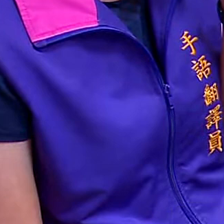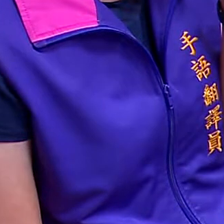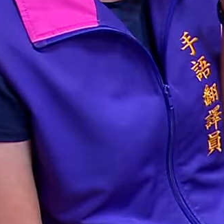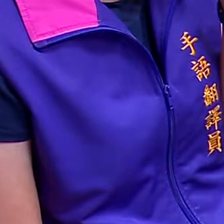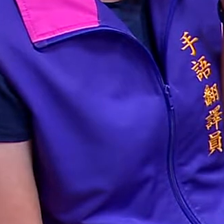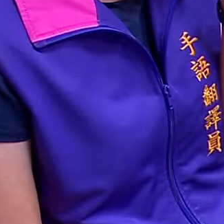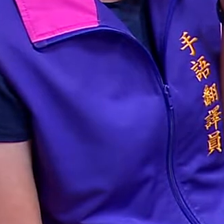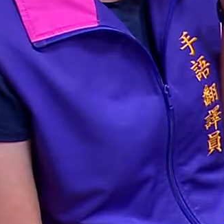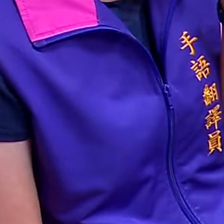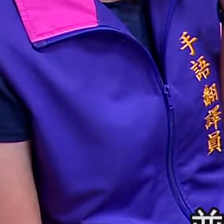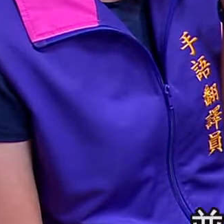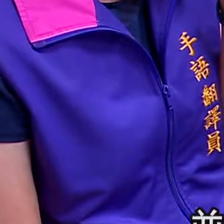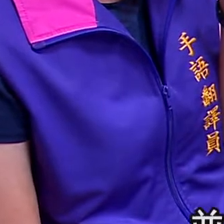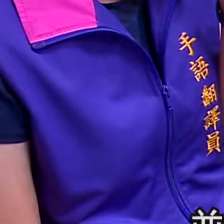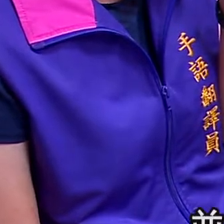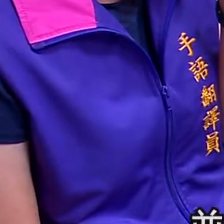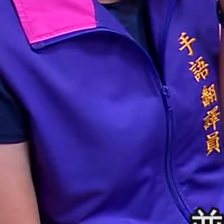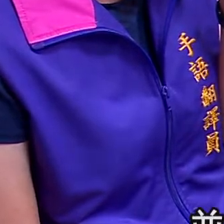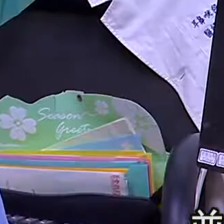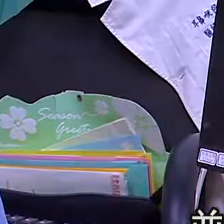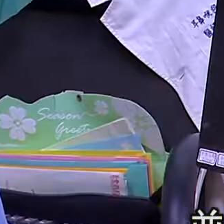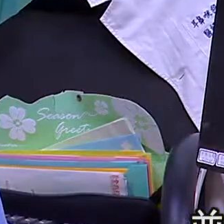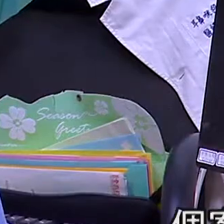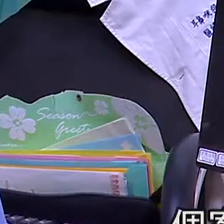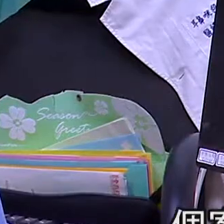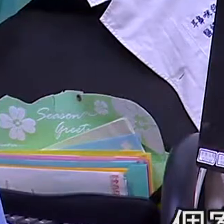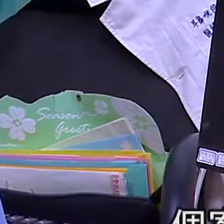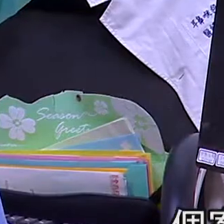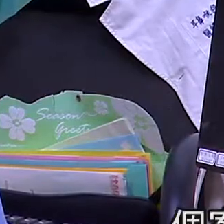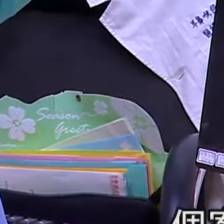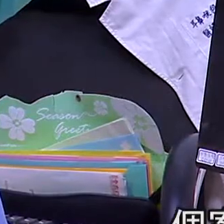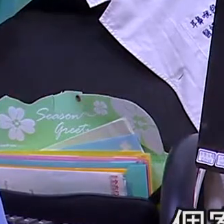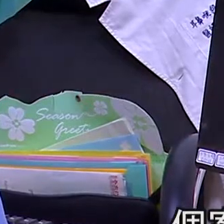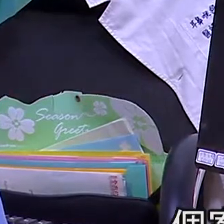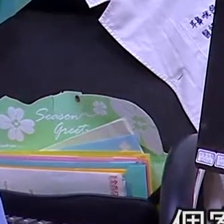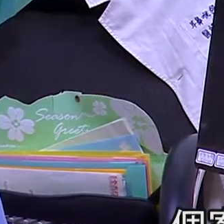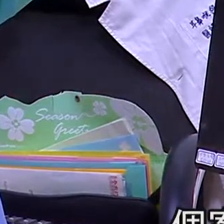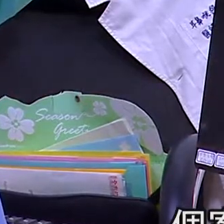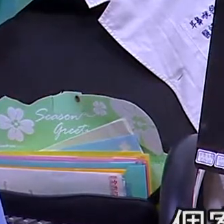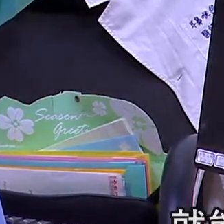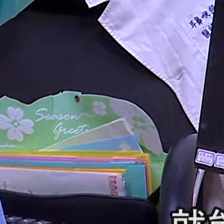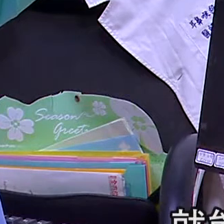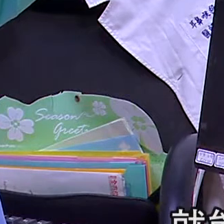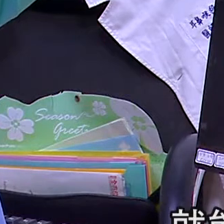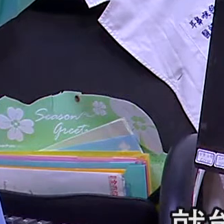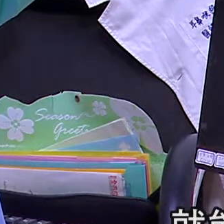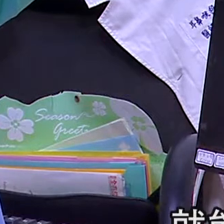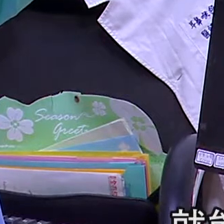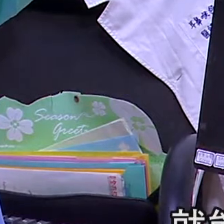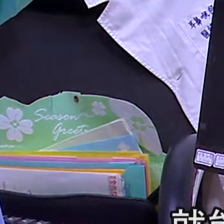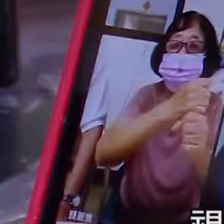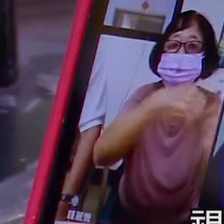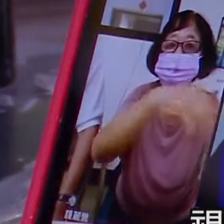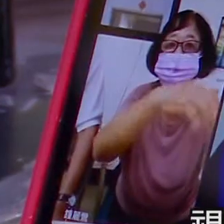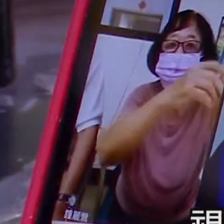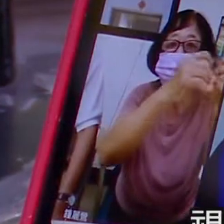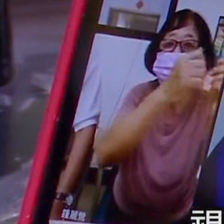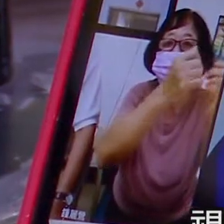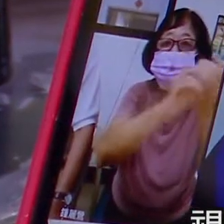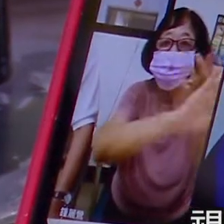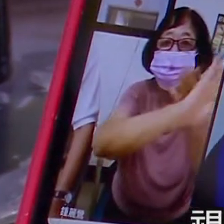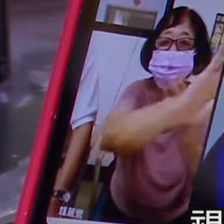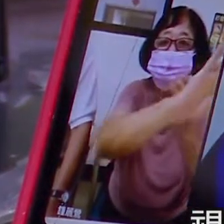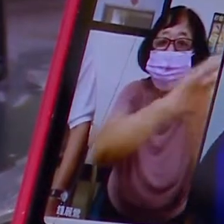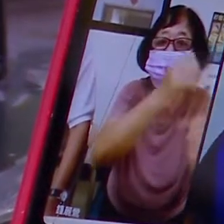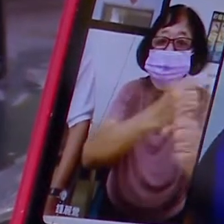所、手译员及个案，并约定视讯时间后，个案医师及手译员就能透过通讯软体的视讯功能